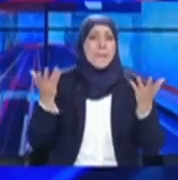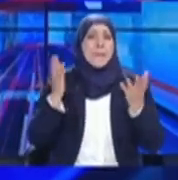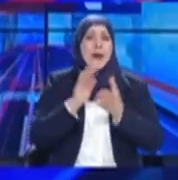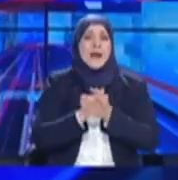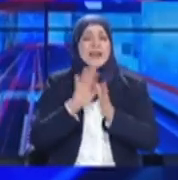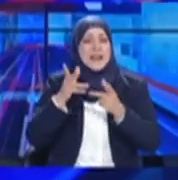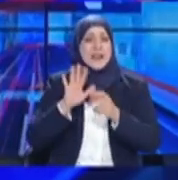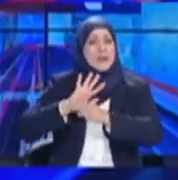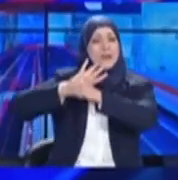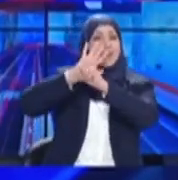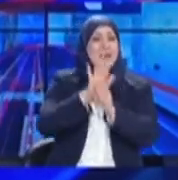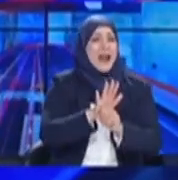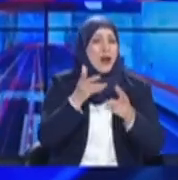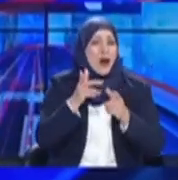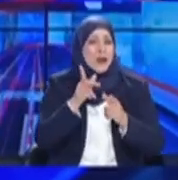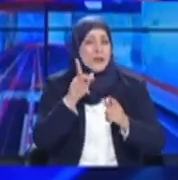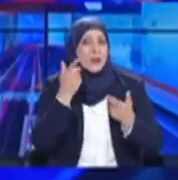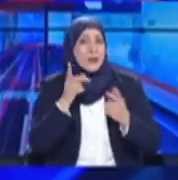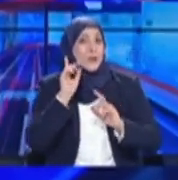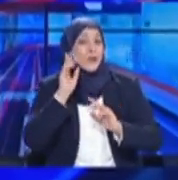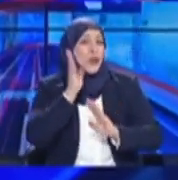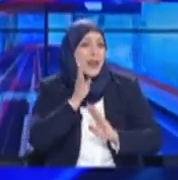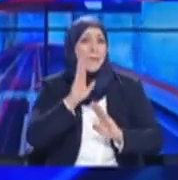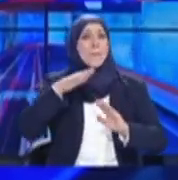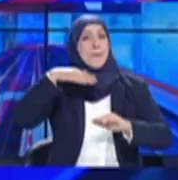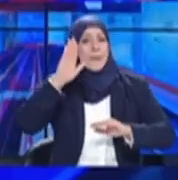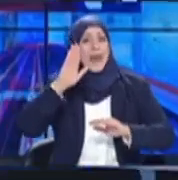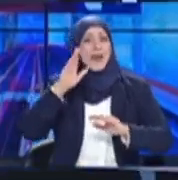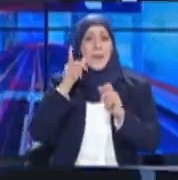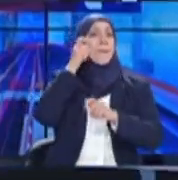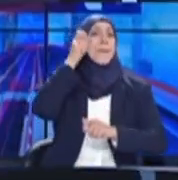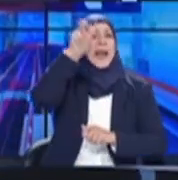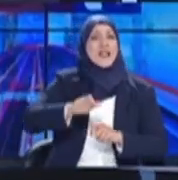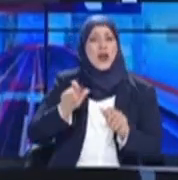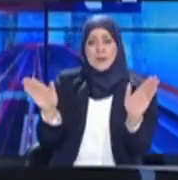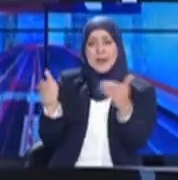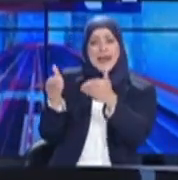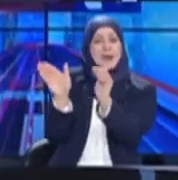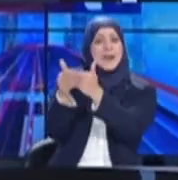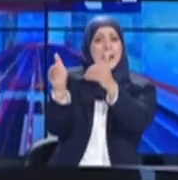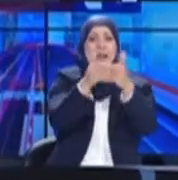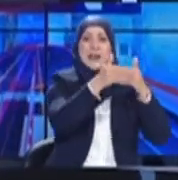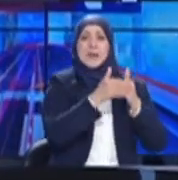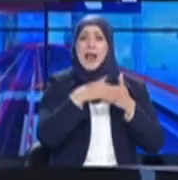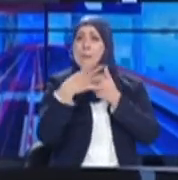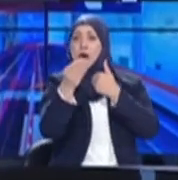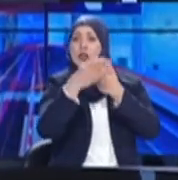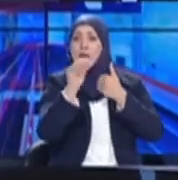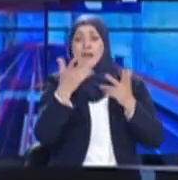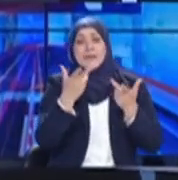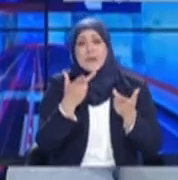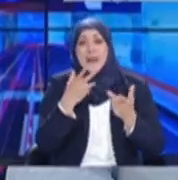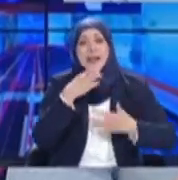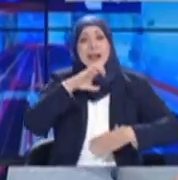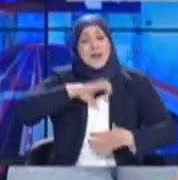العنف الرمزي الذي يسلط والمادي الذي سيسلط على الانسان يعني بلغه الفلسفه نحنا نحكي